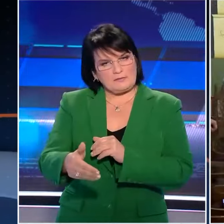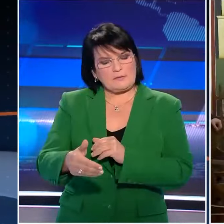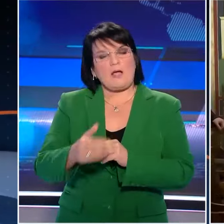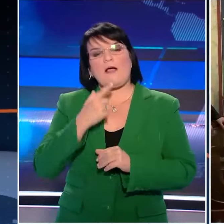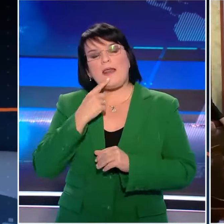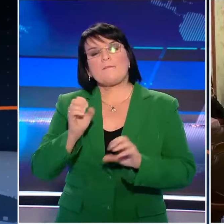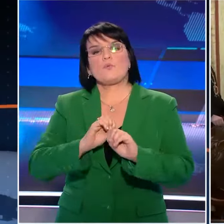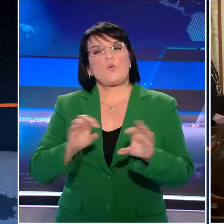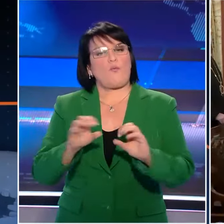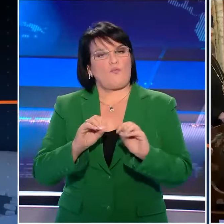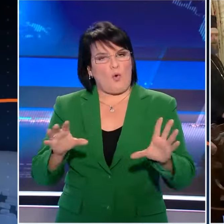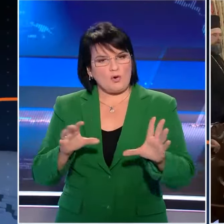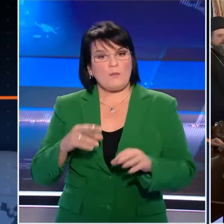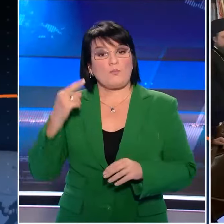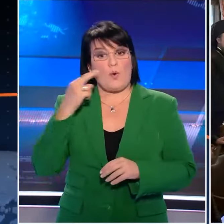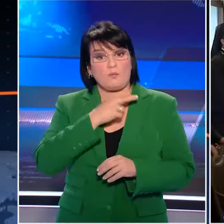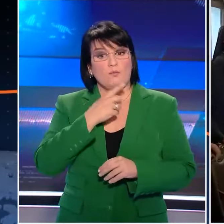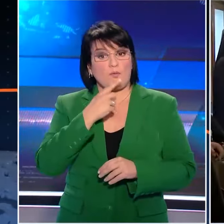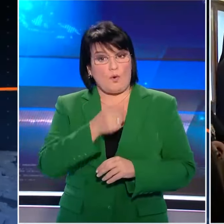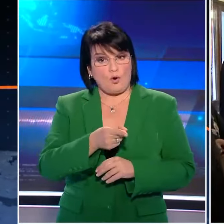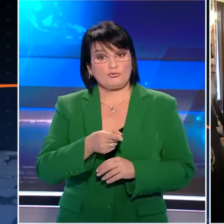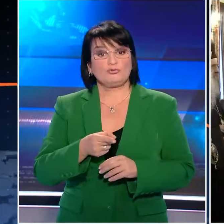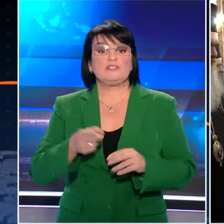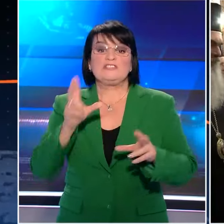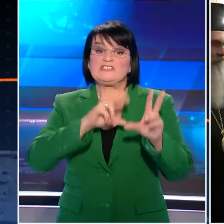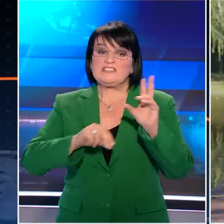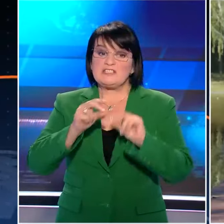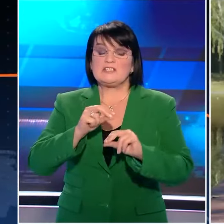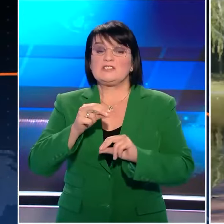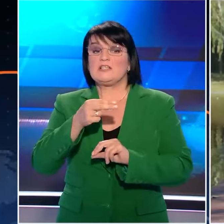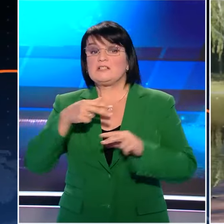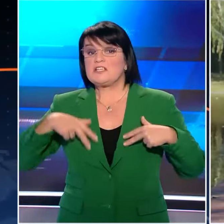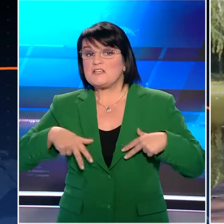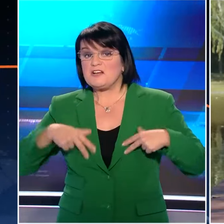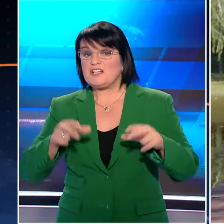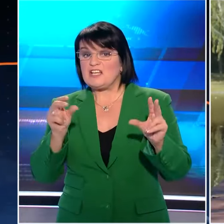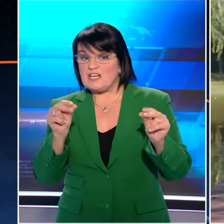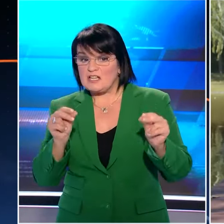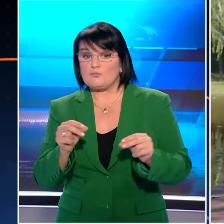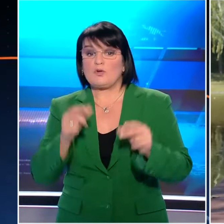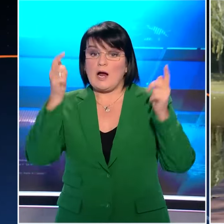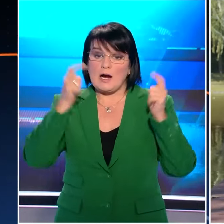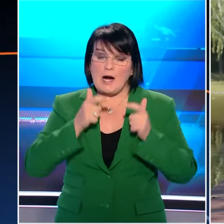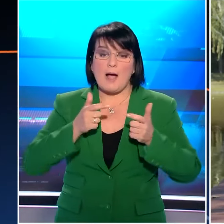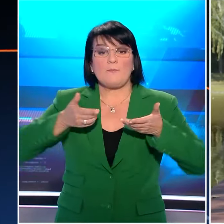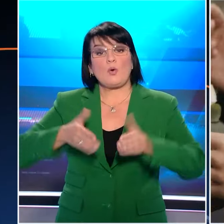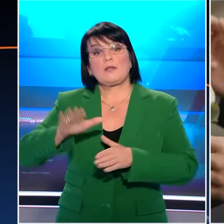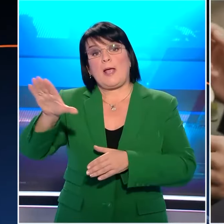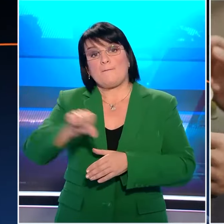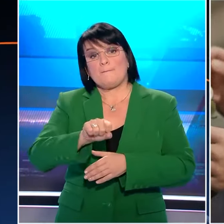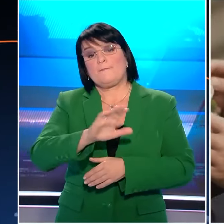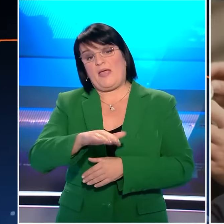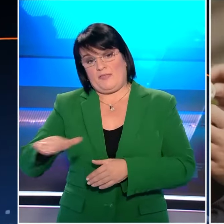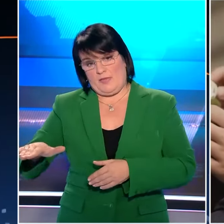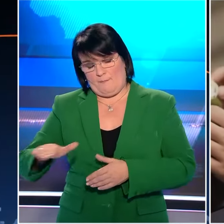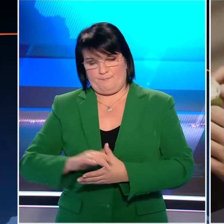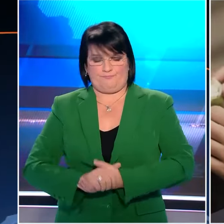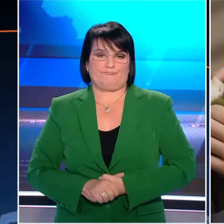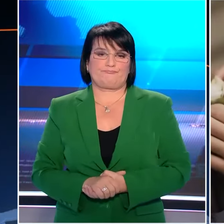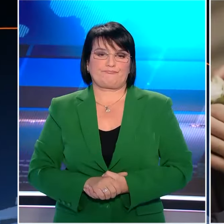σύμφωνα με πληροφορίες, με τον Κυριάκο Μητσοτάκη. Με τον οποίο συζήτησε για την κυβερνητική ρύθμιση που αφορά το γάμο και την τεκνοθεσία των ομόφυλων